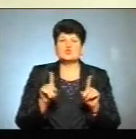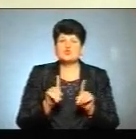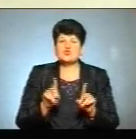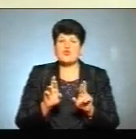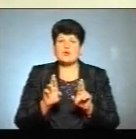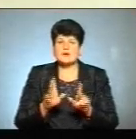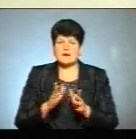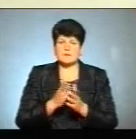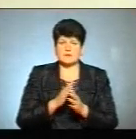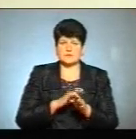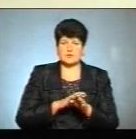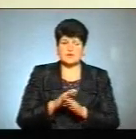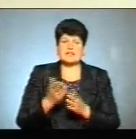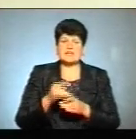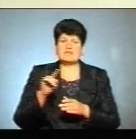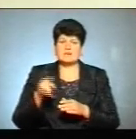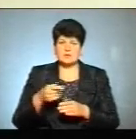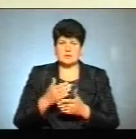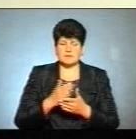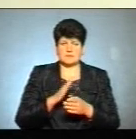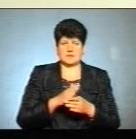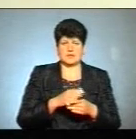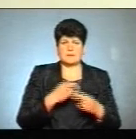мають дотриматися, яких вимог мають дотриматися покупці,